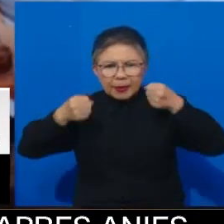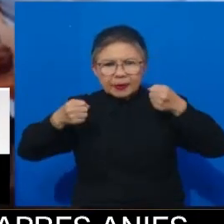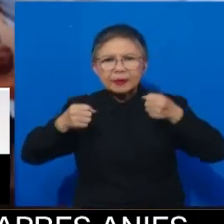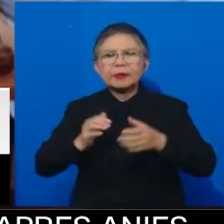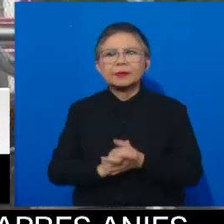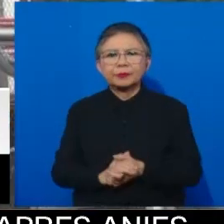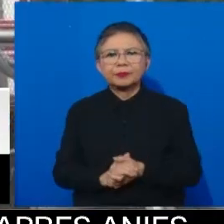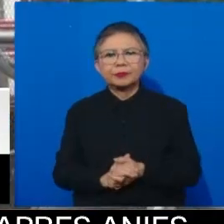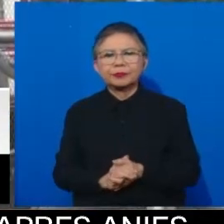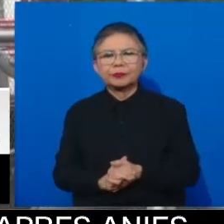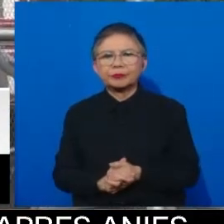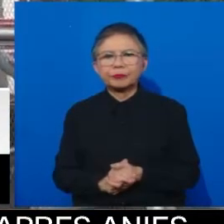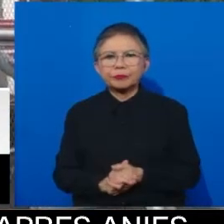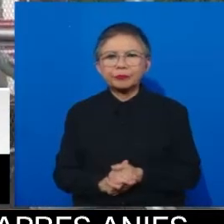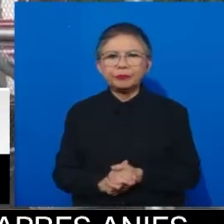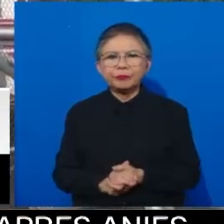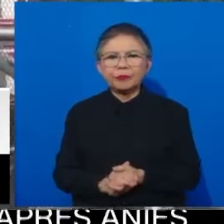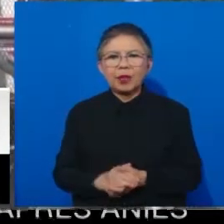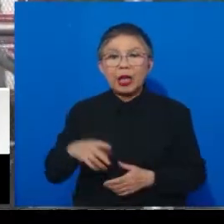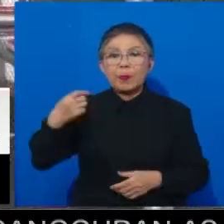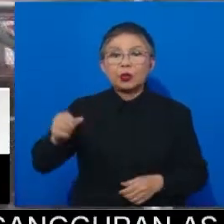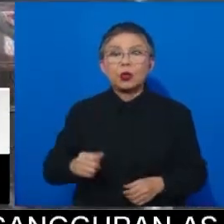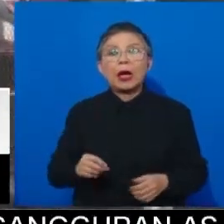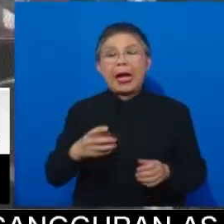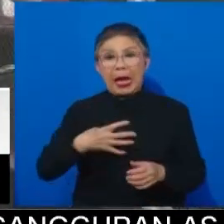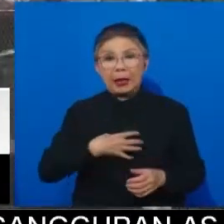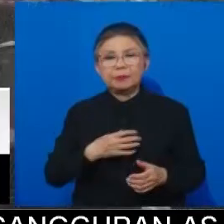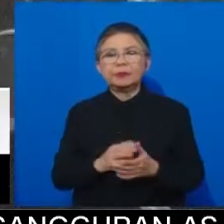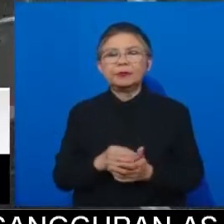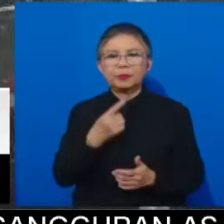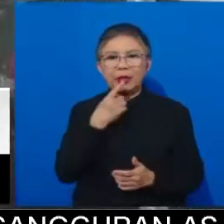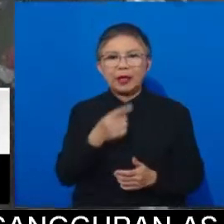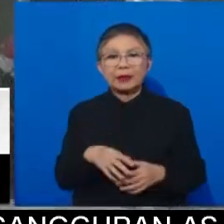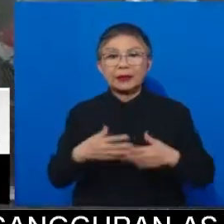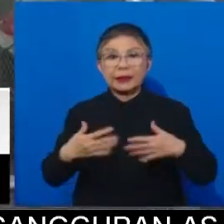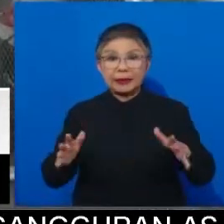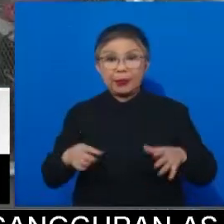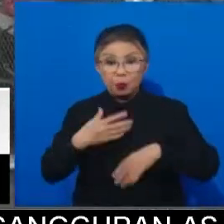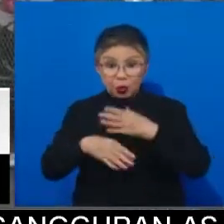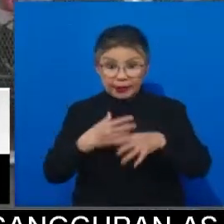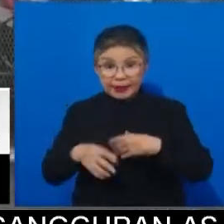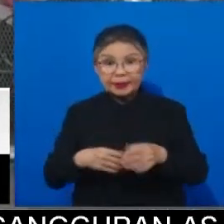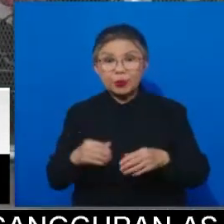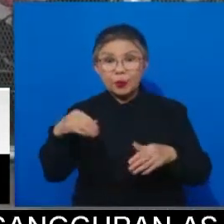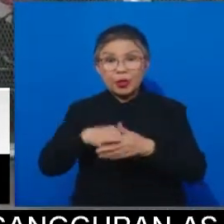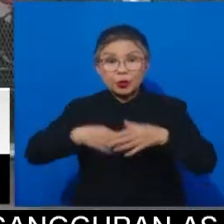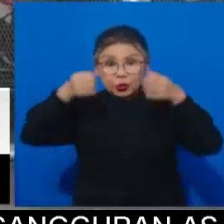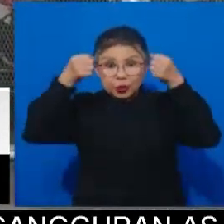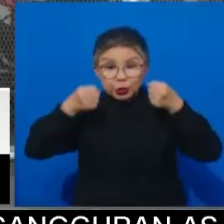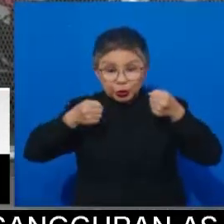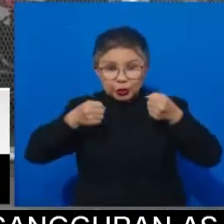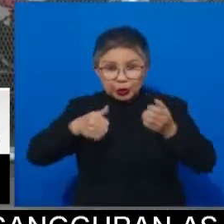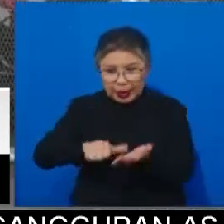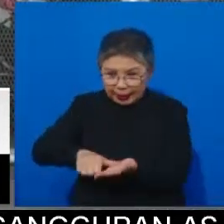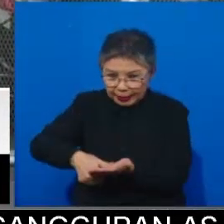dan Protokol Ditjen Pas Kemenkumham, Rika Aprianti pada Jumat pagi menyebut usai melaksanakan proses administrasi, identifikasi